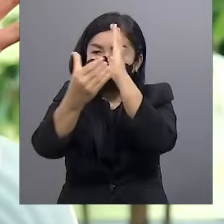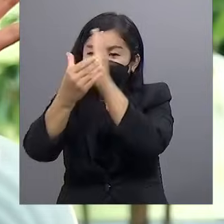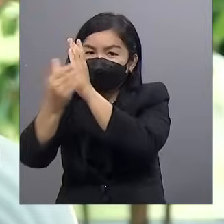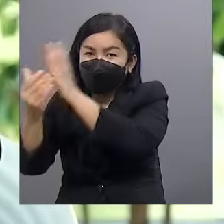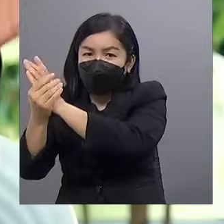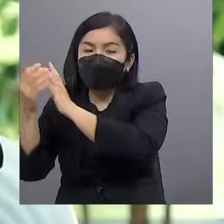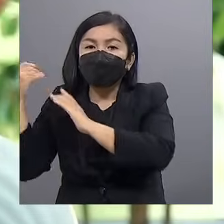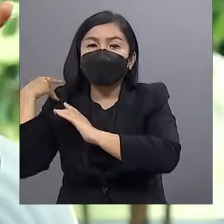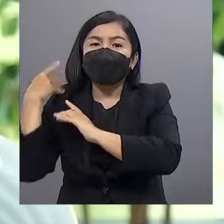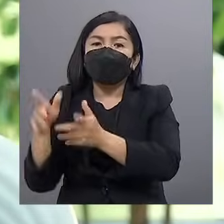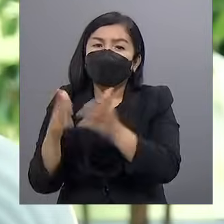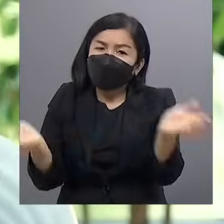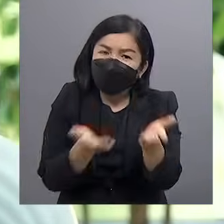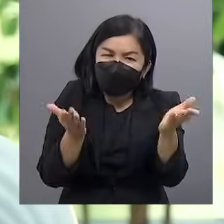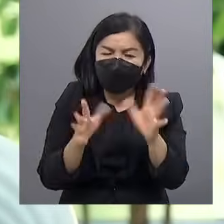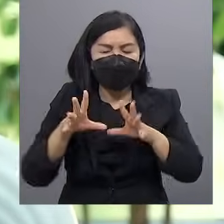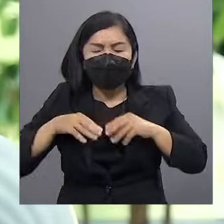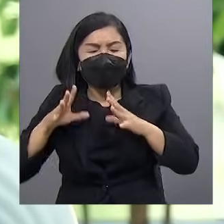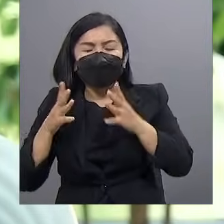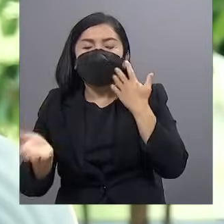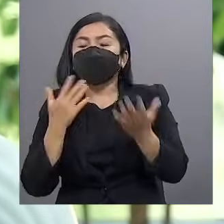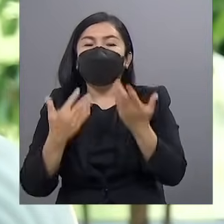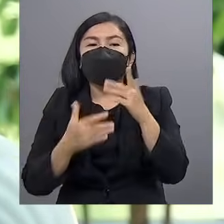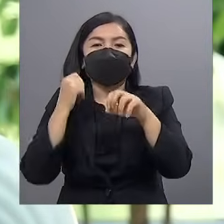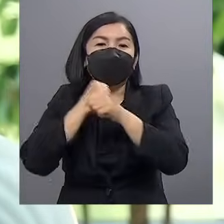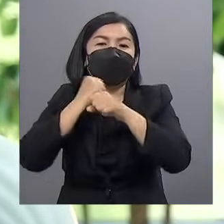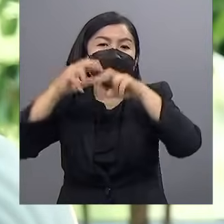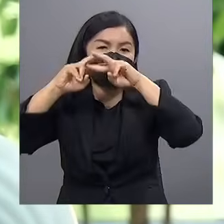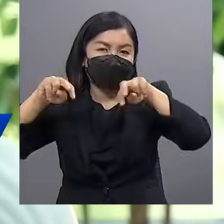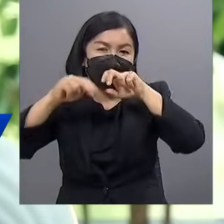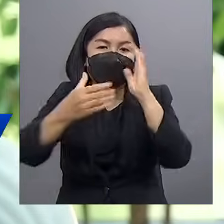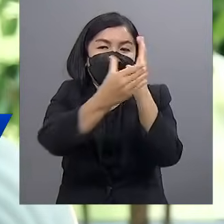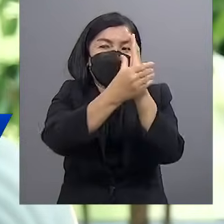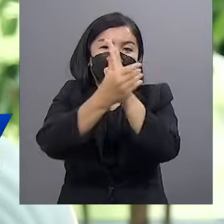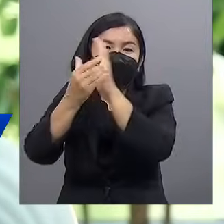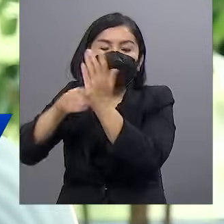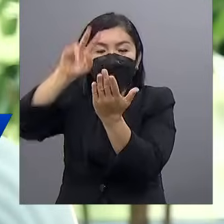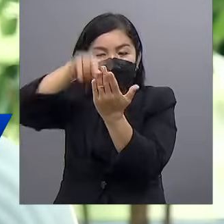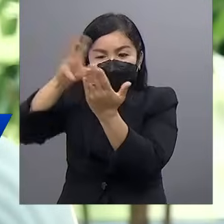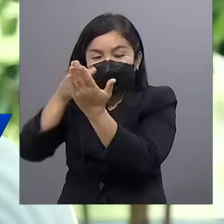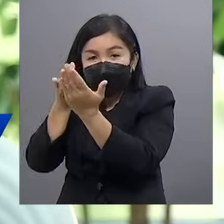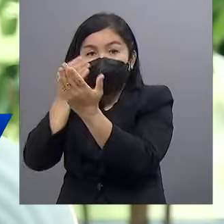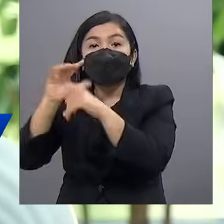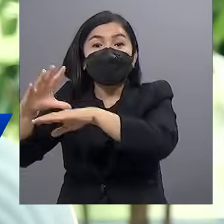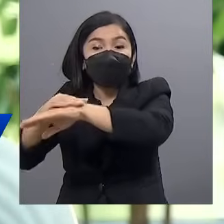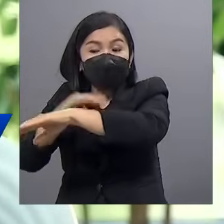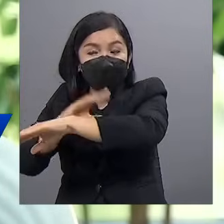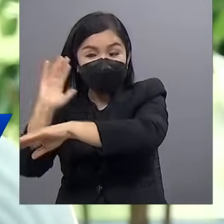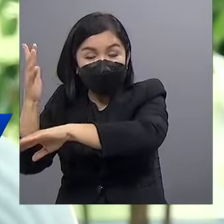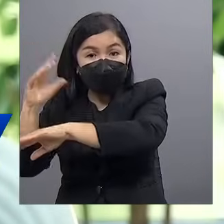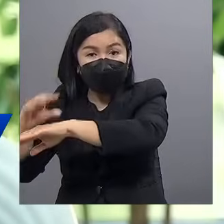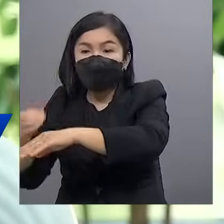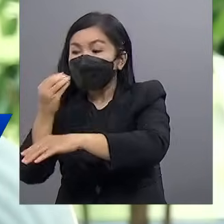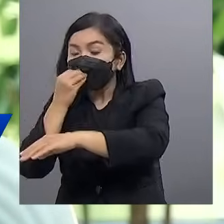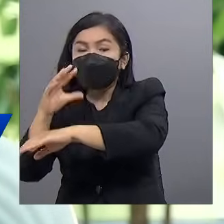เชียร์นะคะจานที่ใช่เชียร์ก็ต่ำบางงานก็บอกว่าถ้าเราขาดวิตามินพวกนี้เนี่ยเช่นเออเรามักจะเจอ